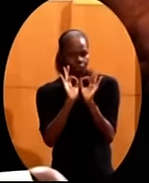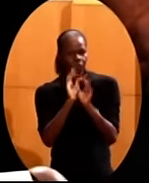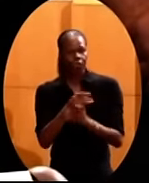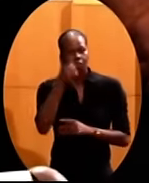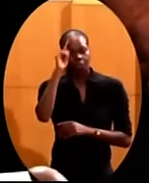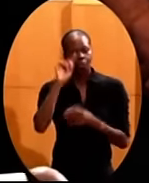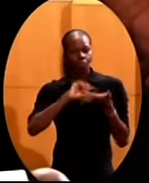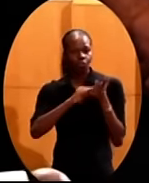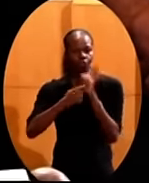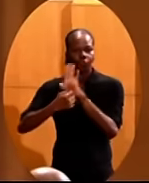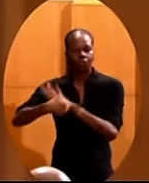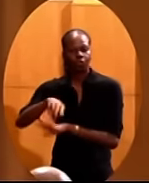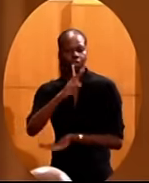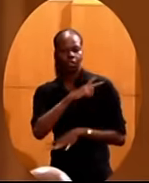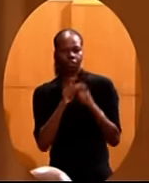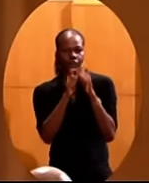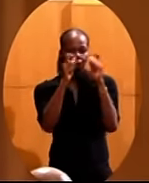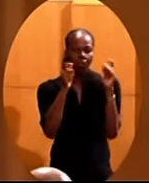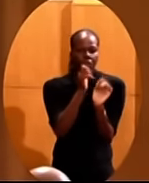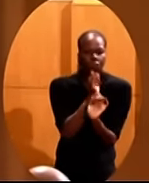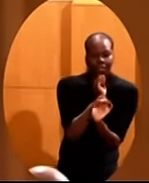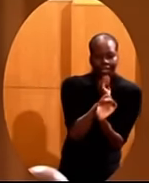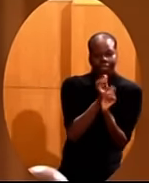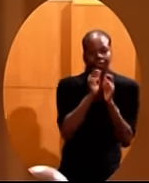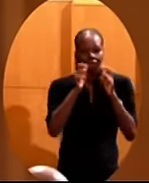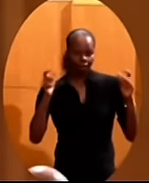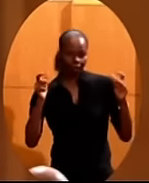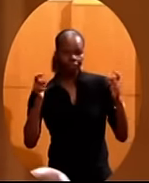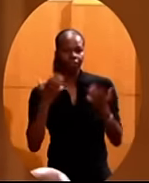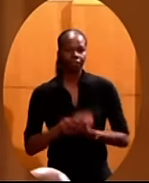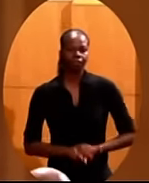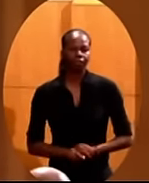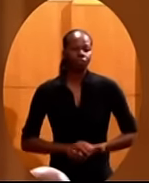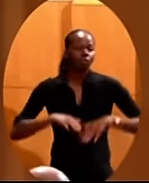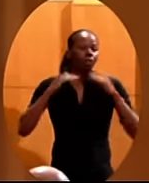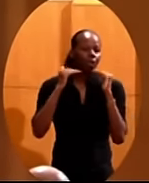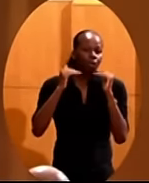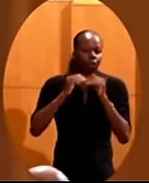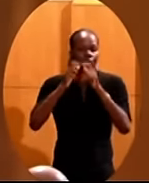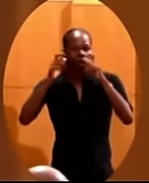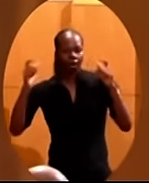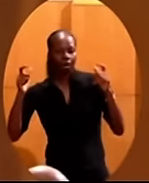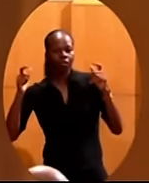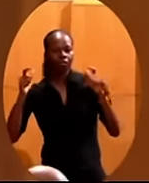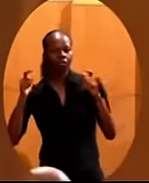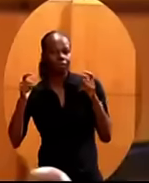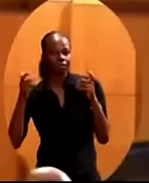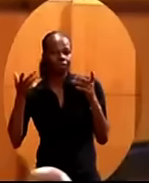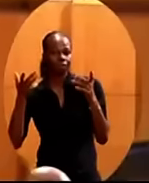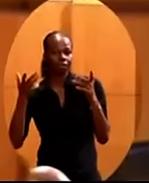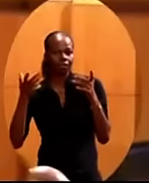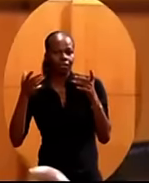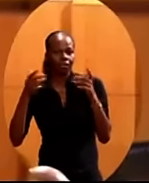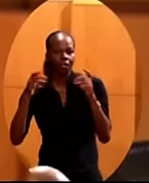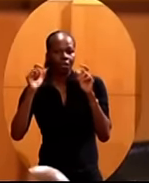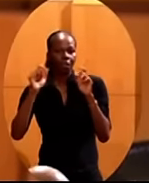chefs d'entreprise les plus petits comme les plus grandes même si certaines grandes entreprises peuvent